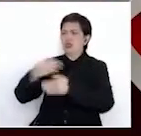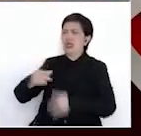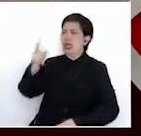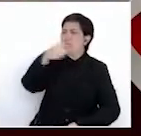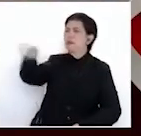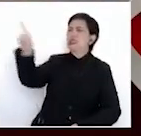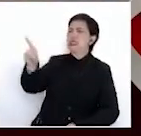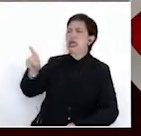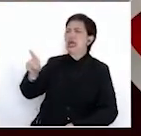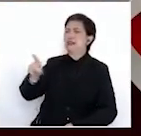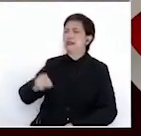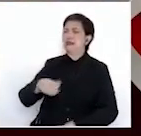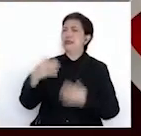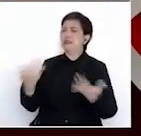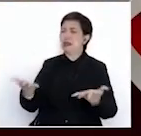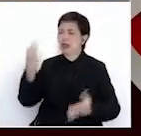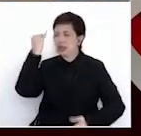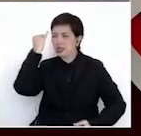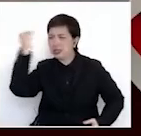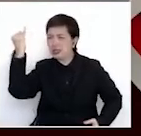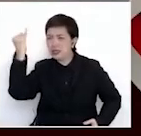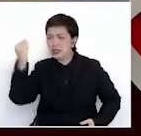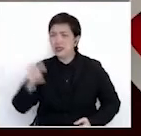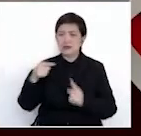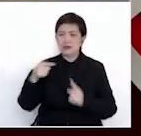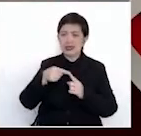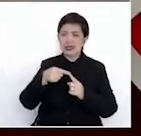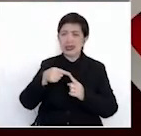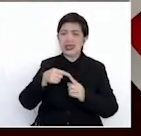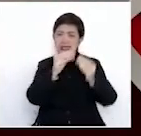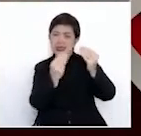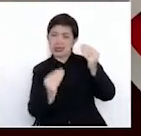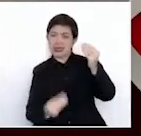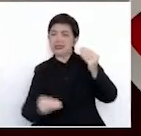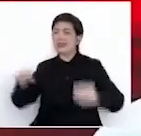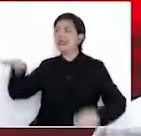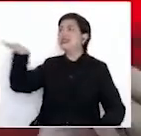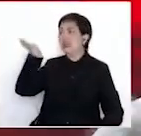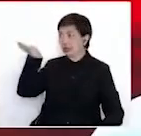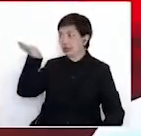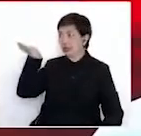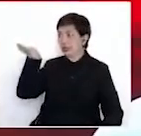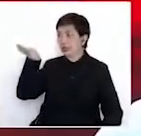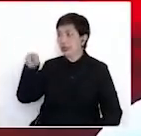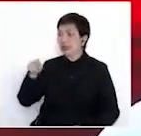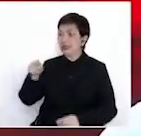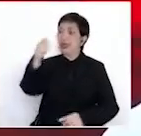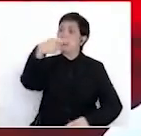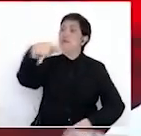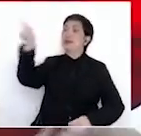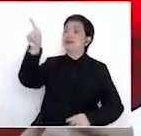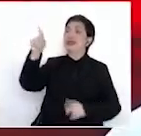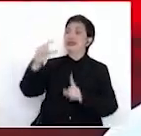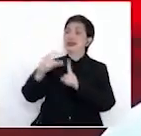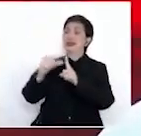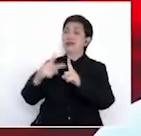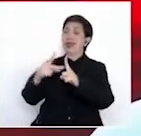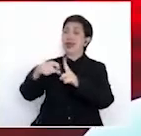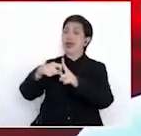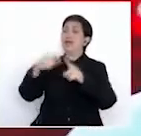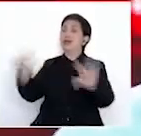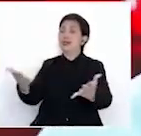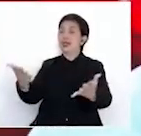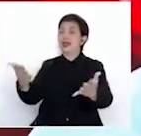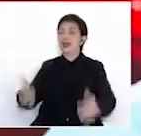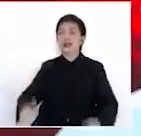kira-kira gagasan kepada mereka golongan Genzi yang kena PHK Saya kira sesederhana itu aja